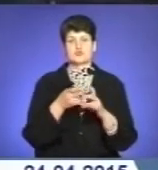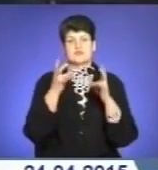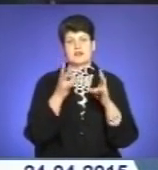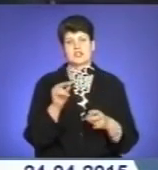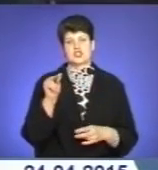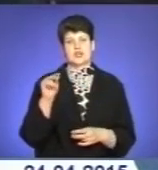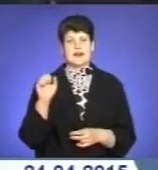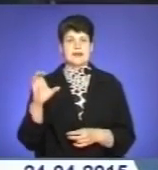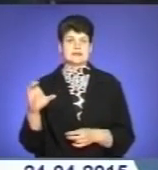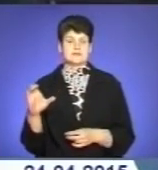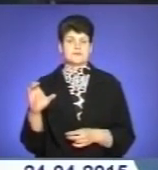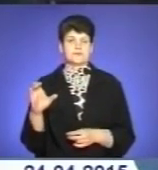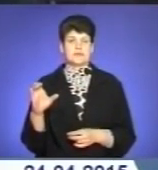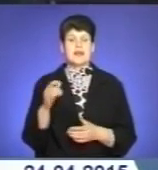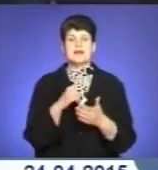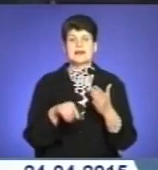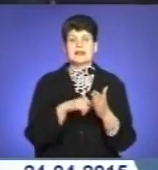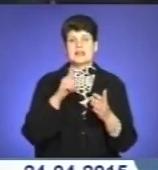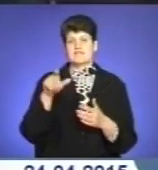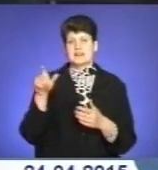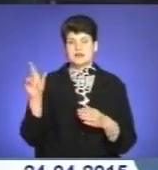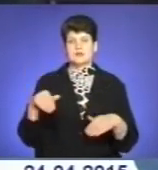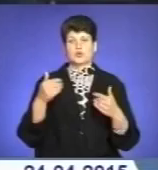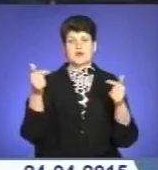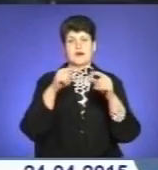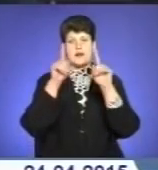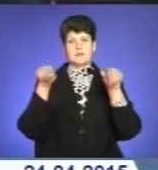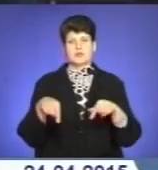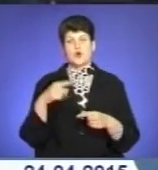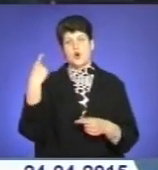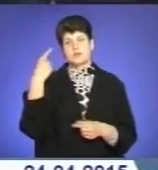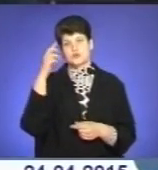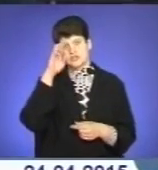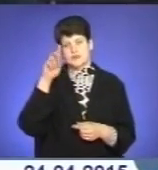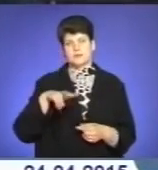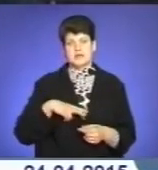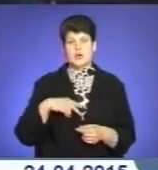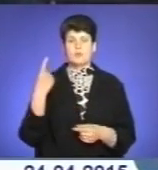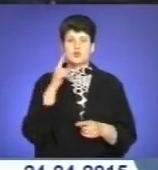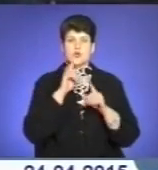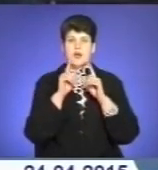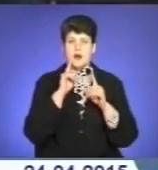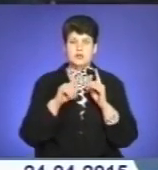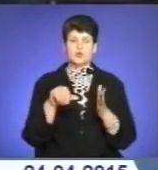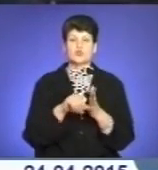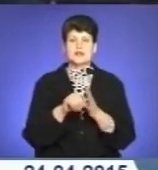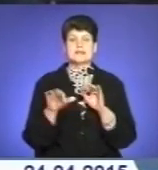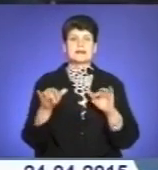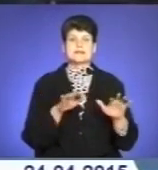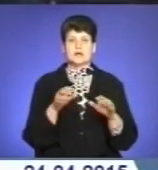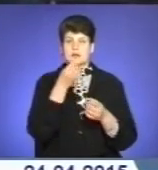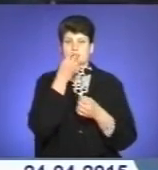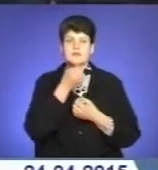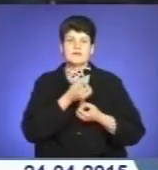ЧАЕС. Ліквідаторів наслідків аварії нагородять грамотами обласної державної адміністрації і обласної ради. Учасники заходу покладуть квіти